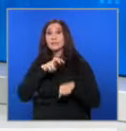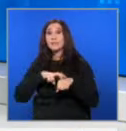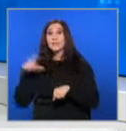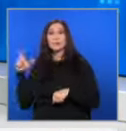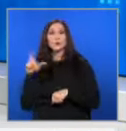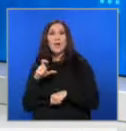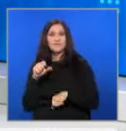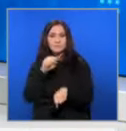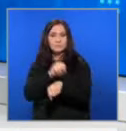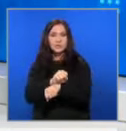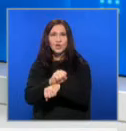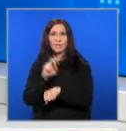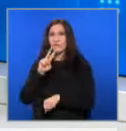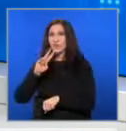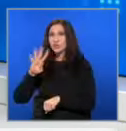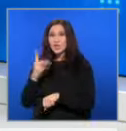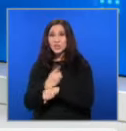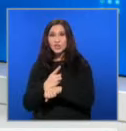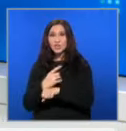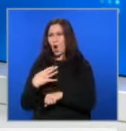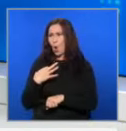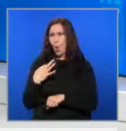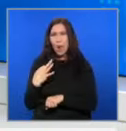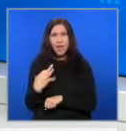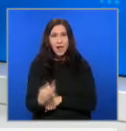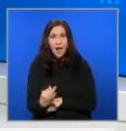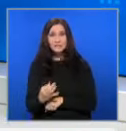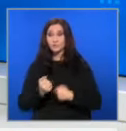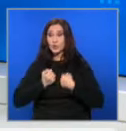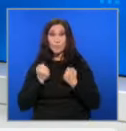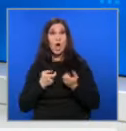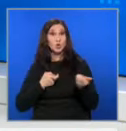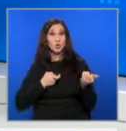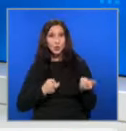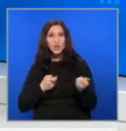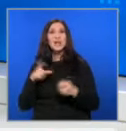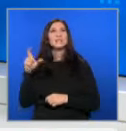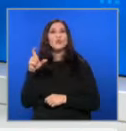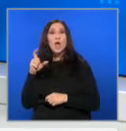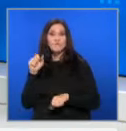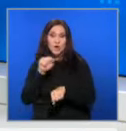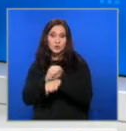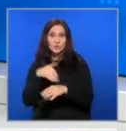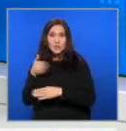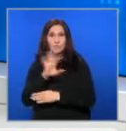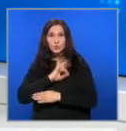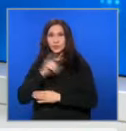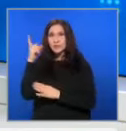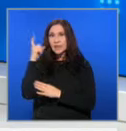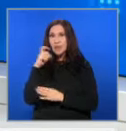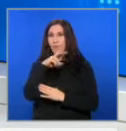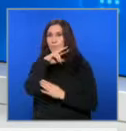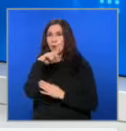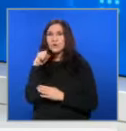Журналистът Димитър Стоянов е задържан за 24 часа за хулиганство и заплаха с оръжие. Стоянов е арестуван след получен сигнал